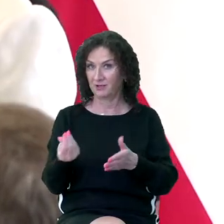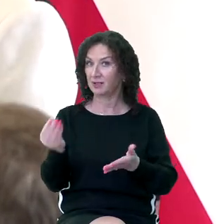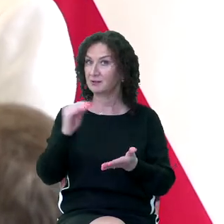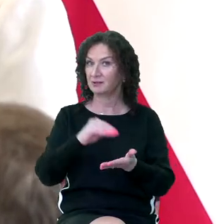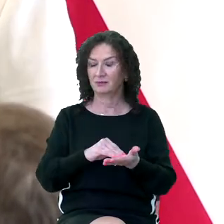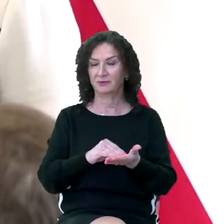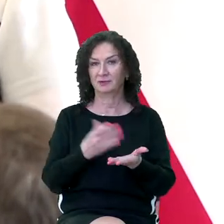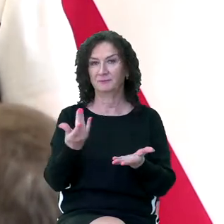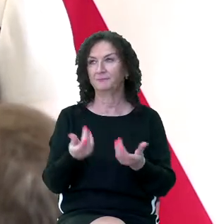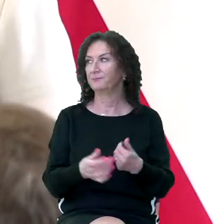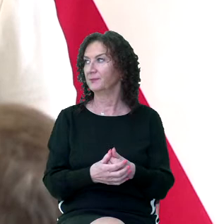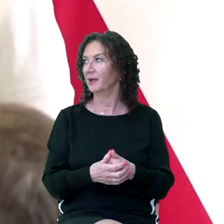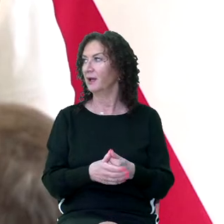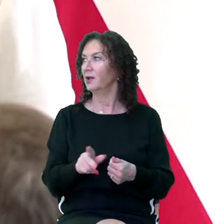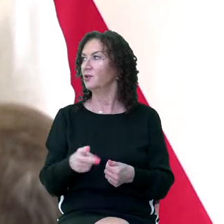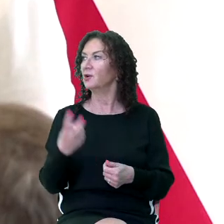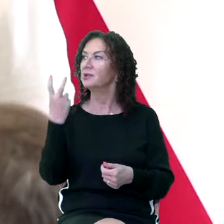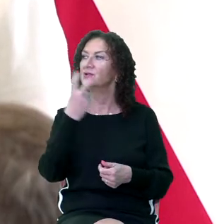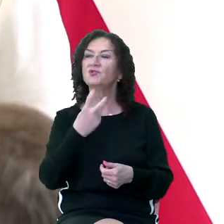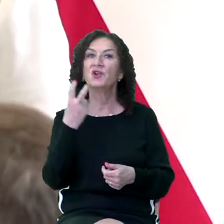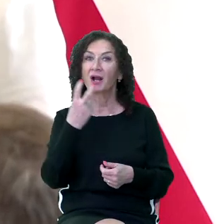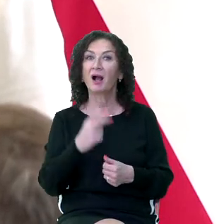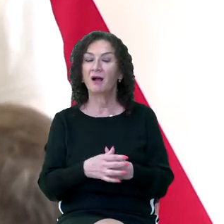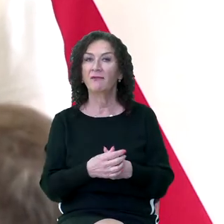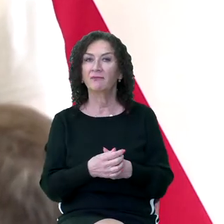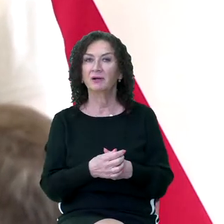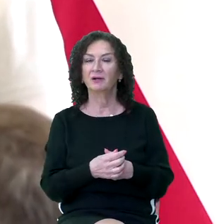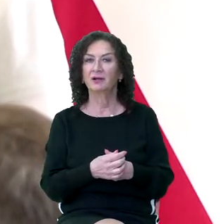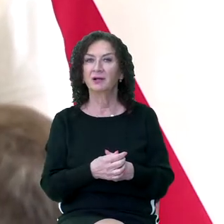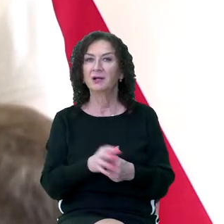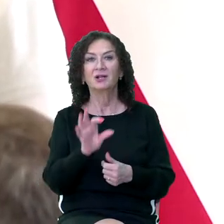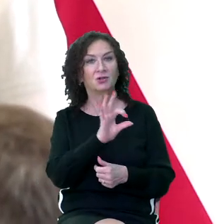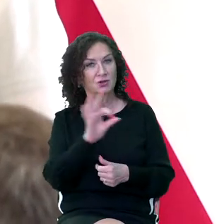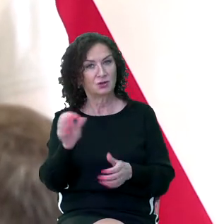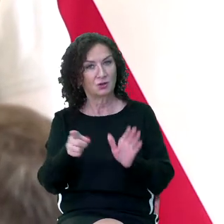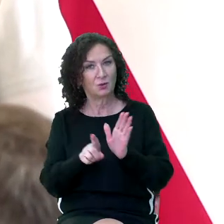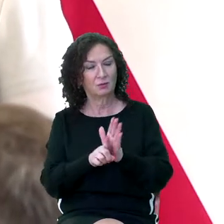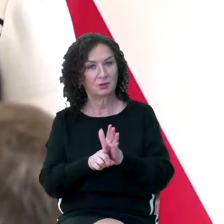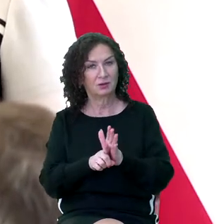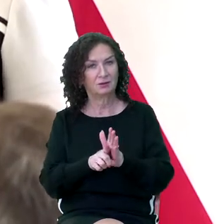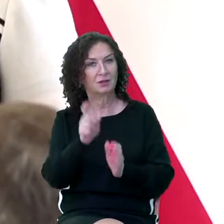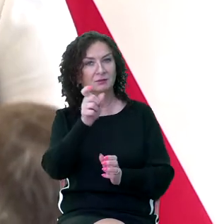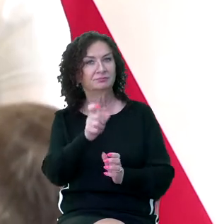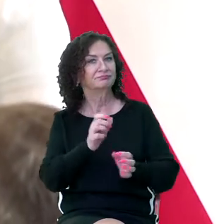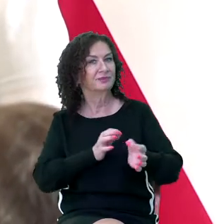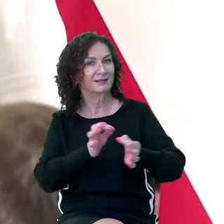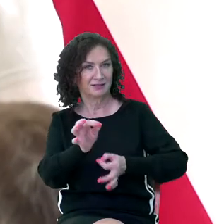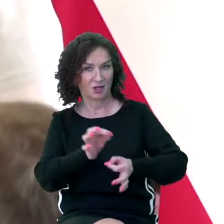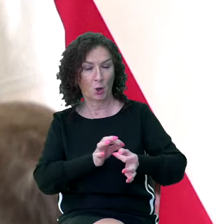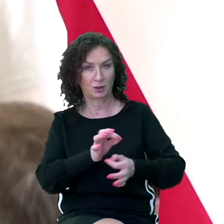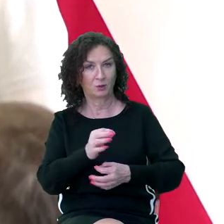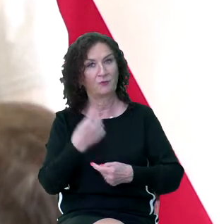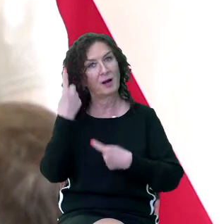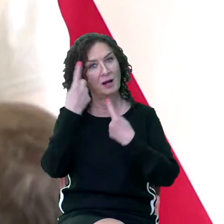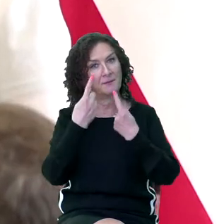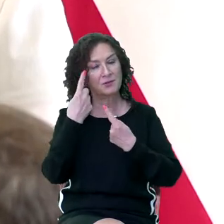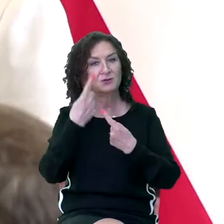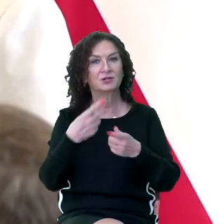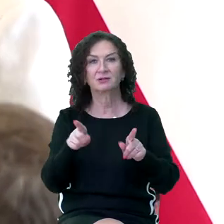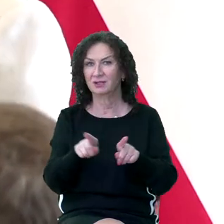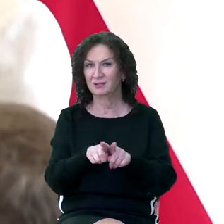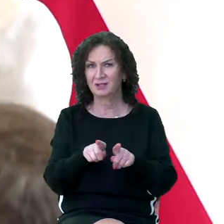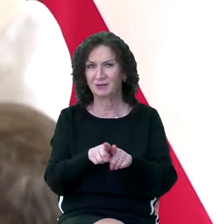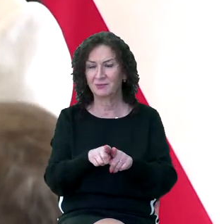To jest oczywiście fascynujący materiał przede wszystkim dla historyków, ale myślę, że też dla czytelnika, który